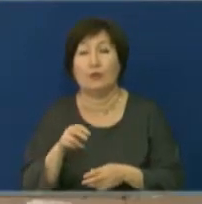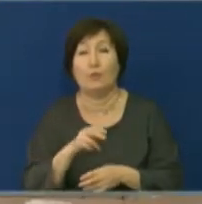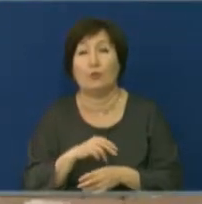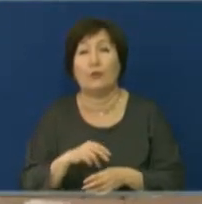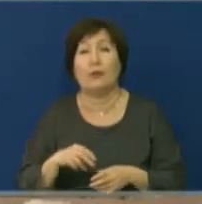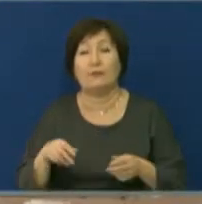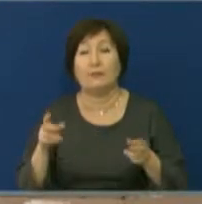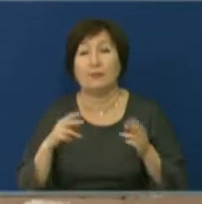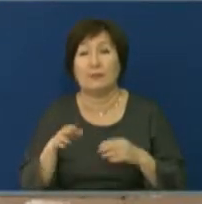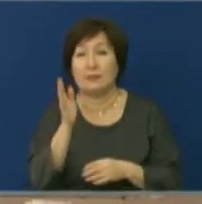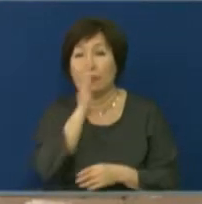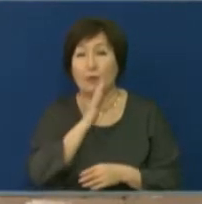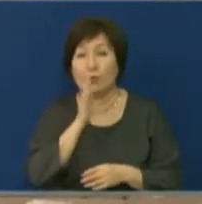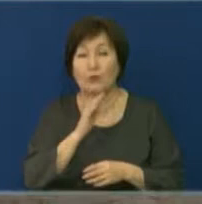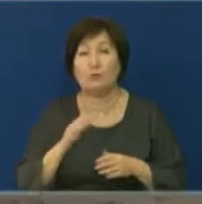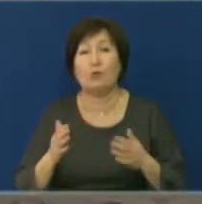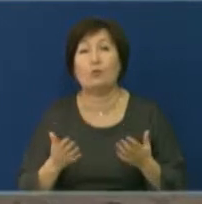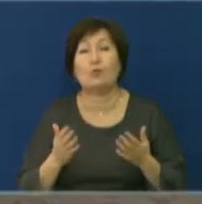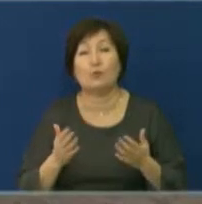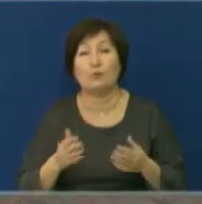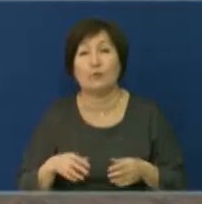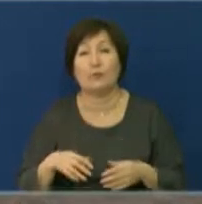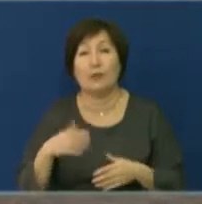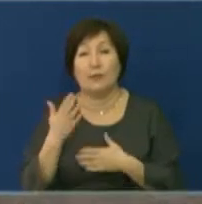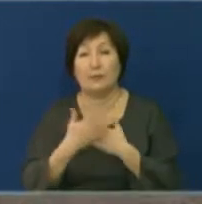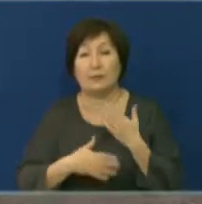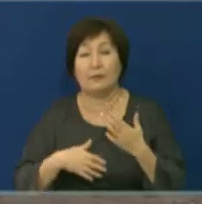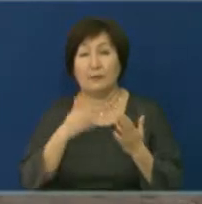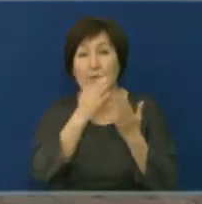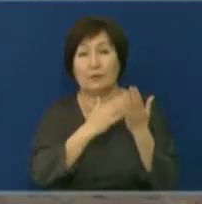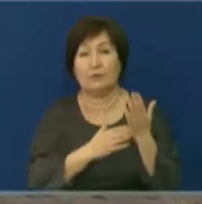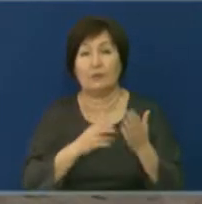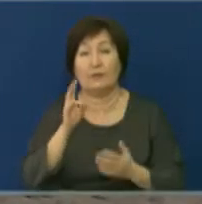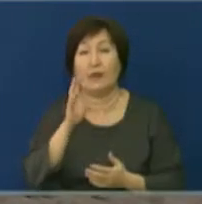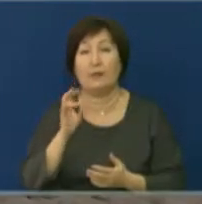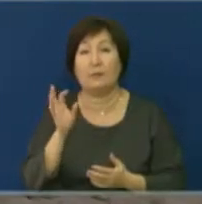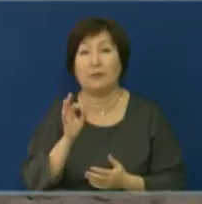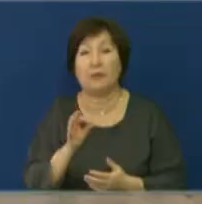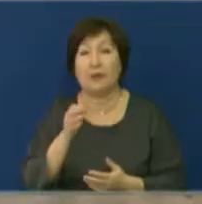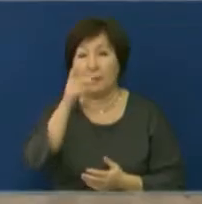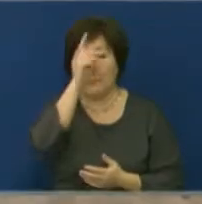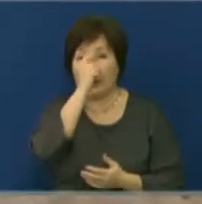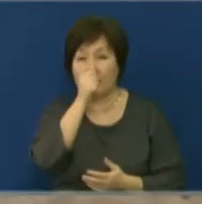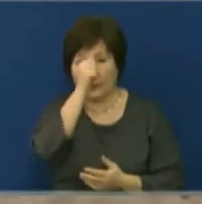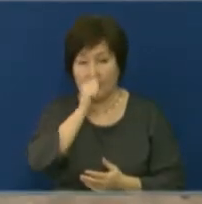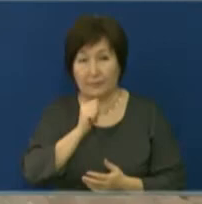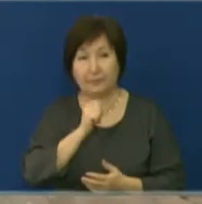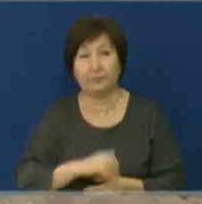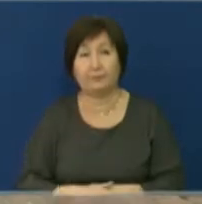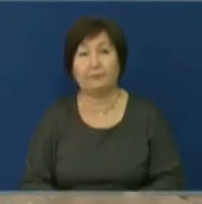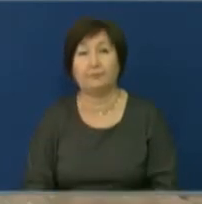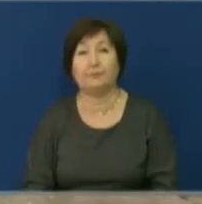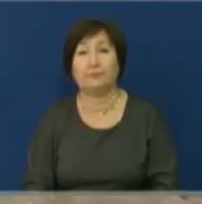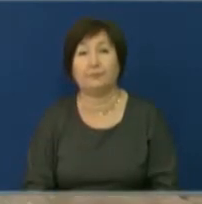условиями ремонтные работы планируется завершить в ноябре текущего года. Самат Секенов, Рустем Кайратулы, Адильжан